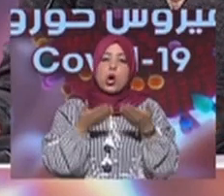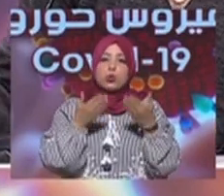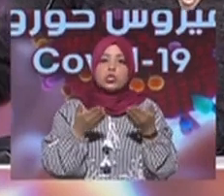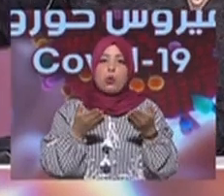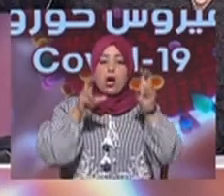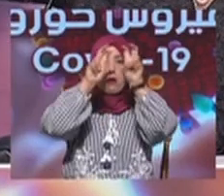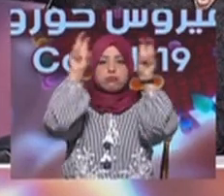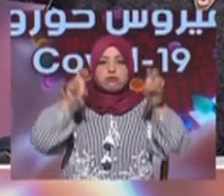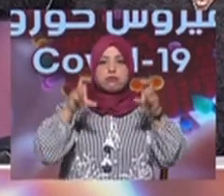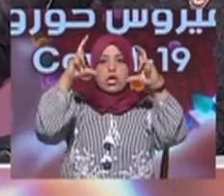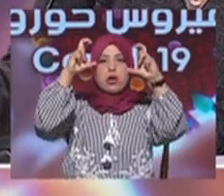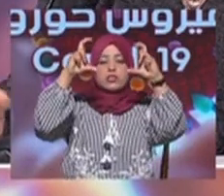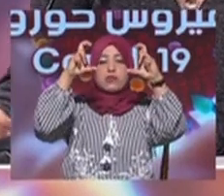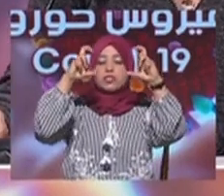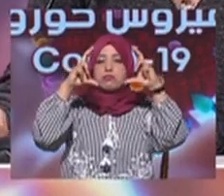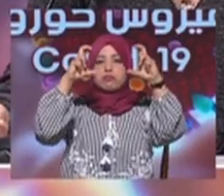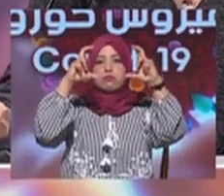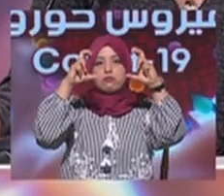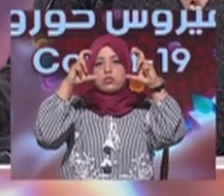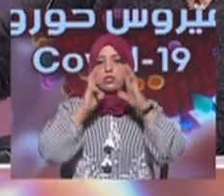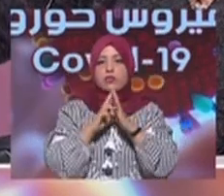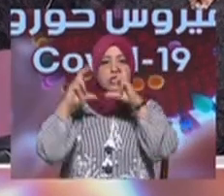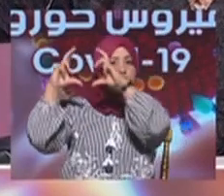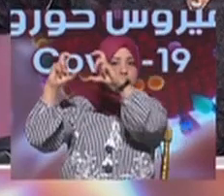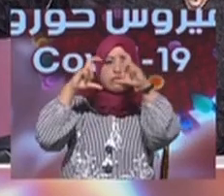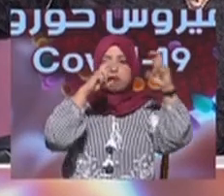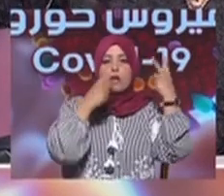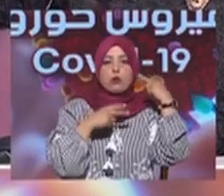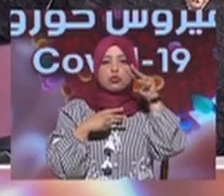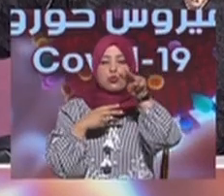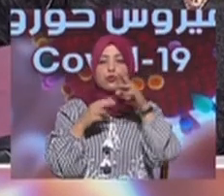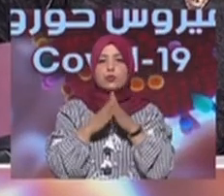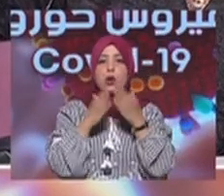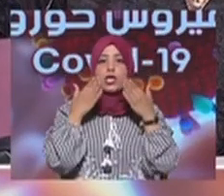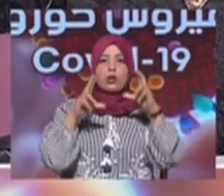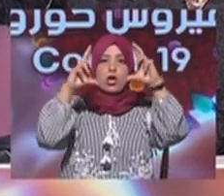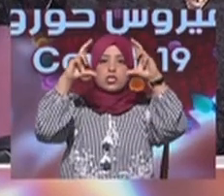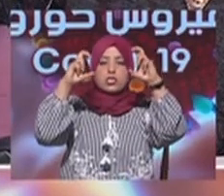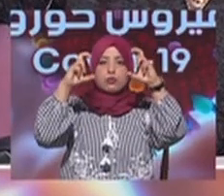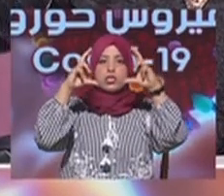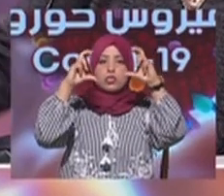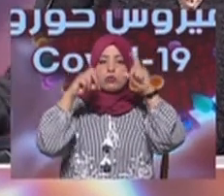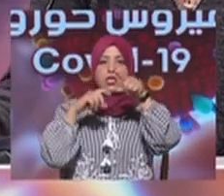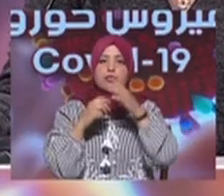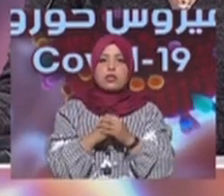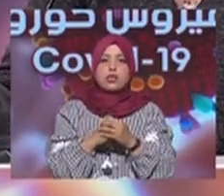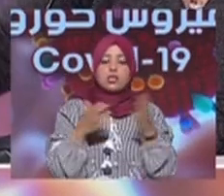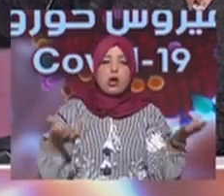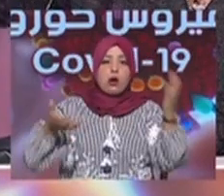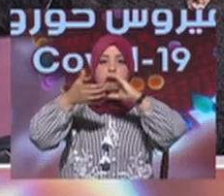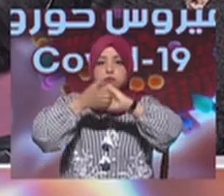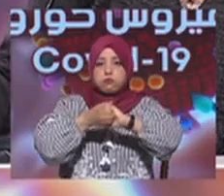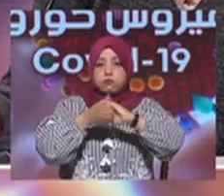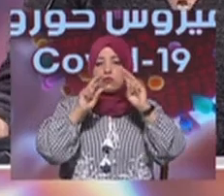التصوير نشوفوا اللي لا سيكونس نتاعنا وين لا ايتي بوبليي، وتوري اللي تونس اللي اليني افيك لي زوتر بيي دو